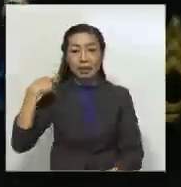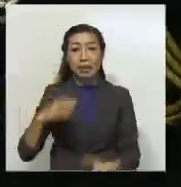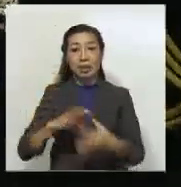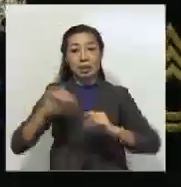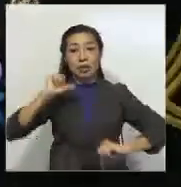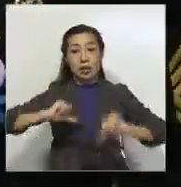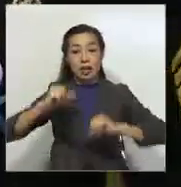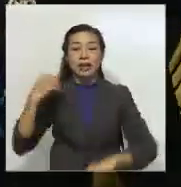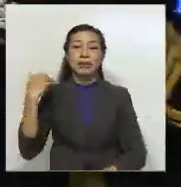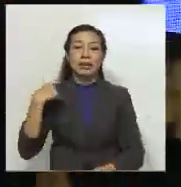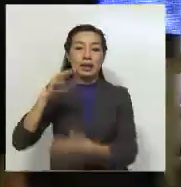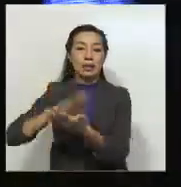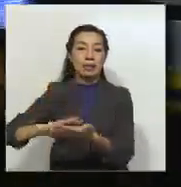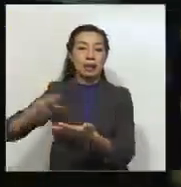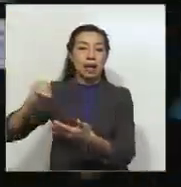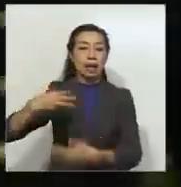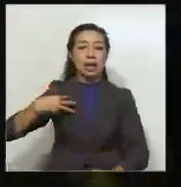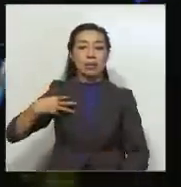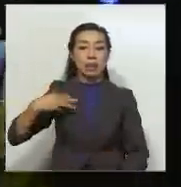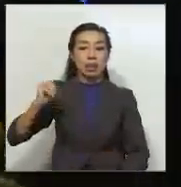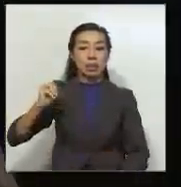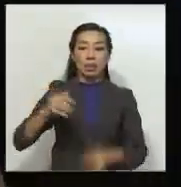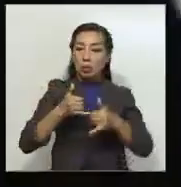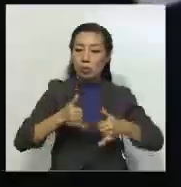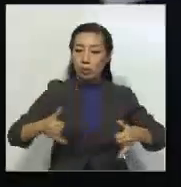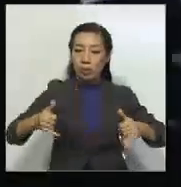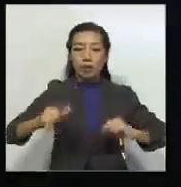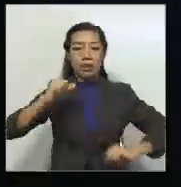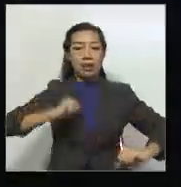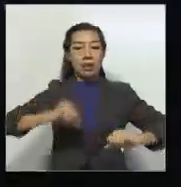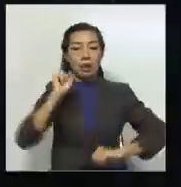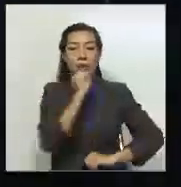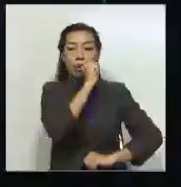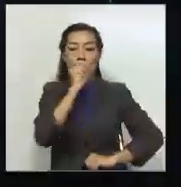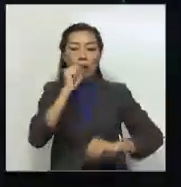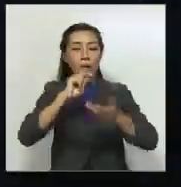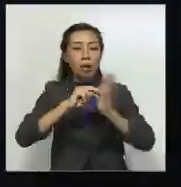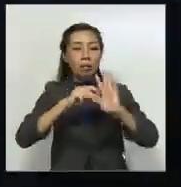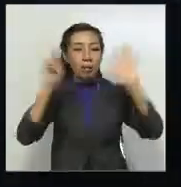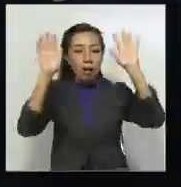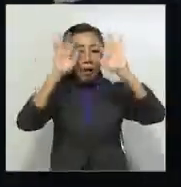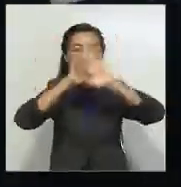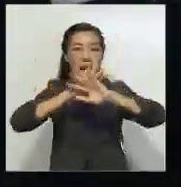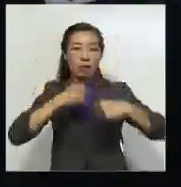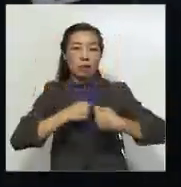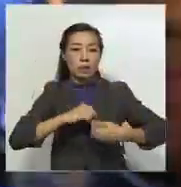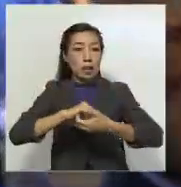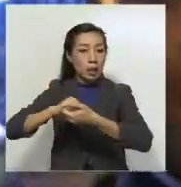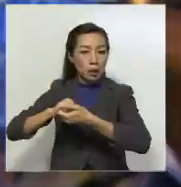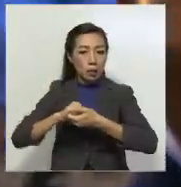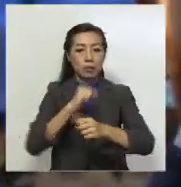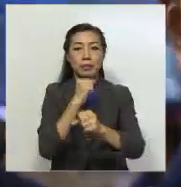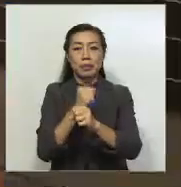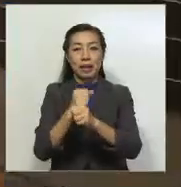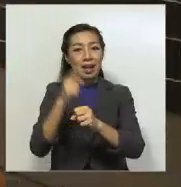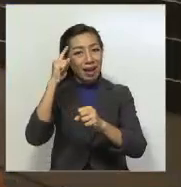งค่ะก็มีดนตรีจากมหาวิทยาลัยมหิดลเพื่อสื่อถึงการรวมใจเป็นหนึ่งเดียวความสามัคคีในการทำงานช่วยเหลือโด